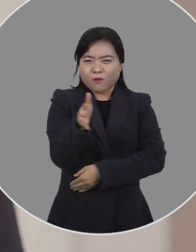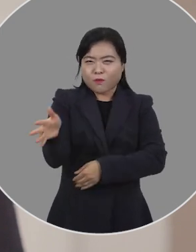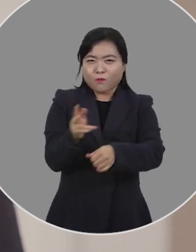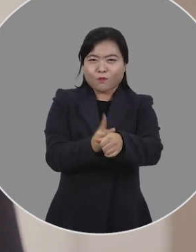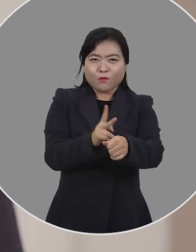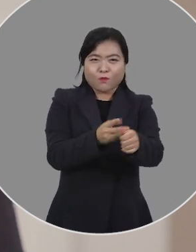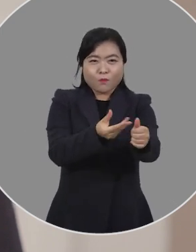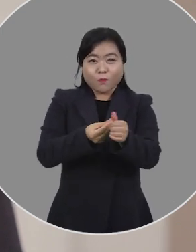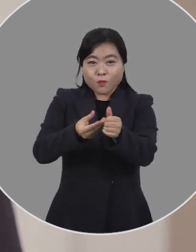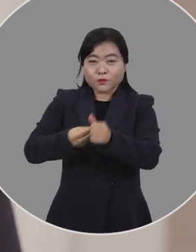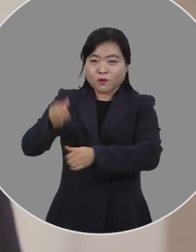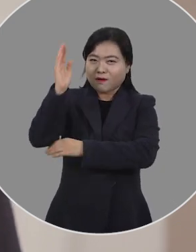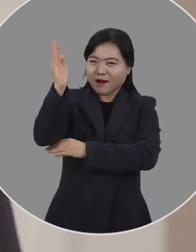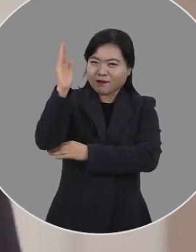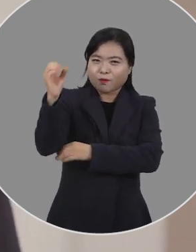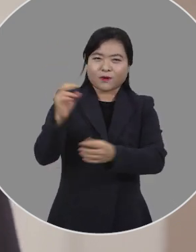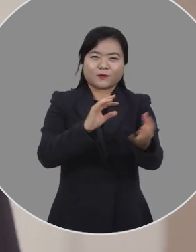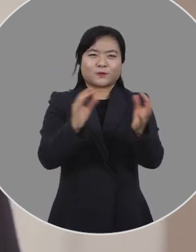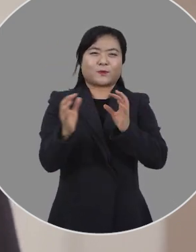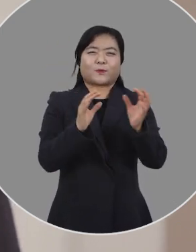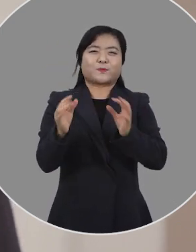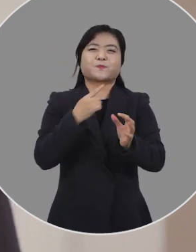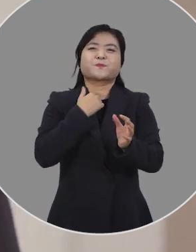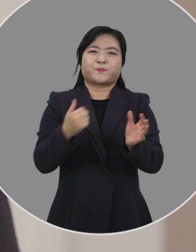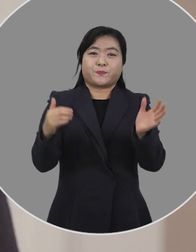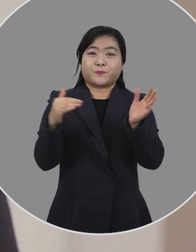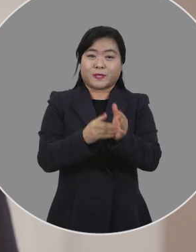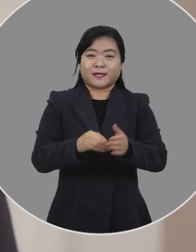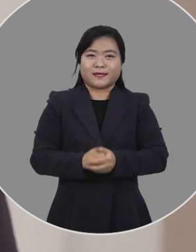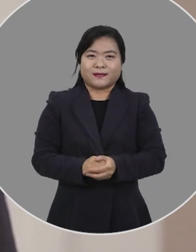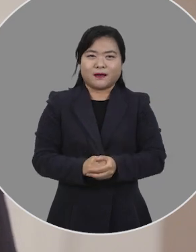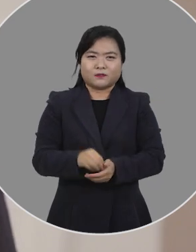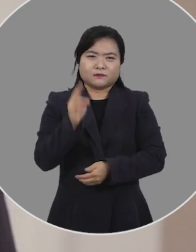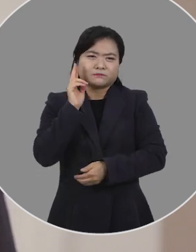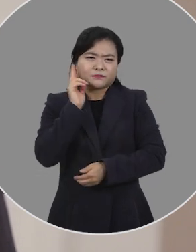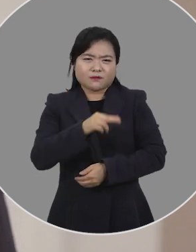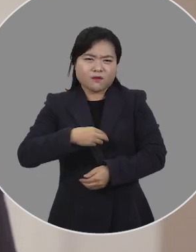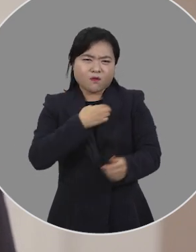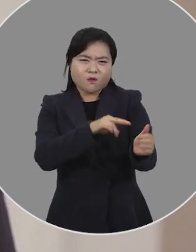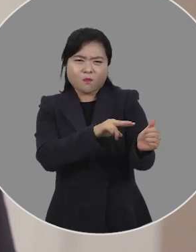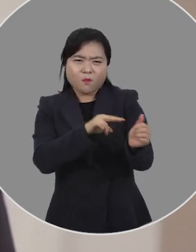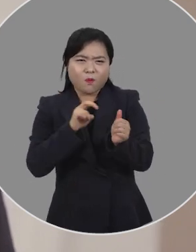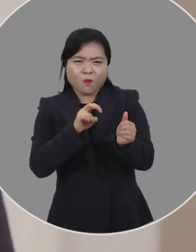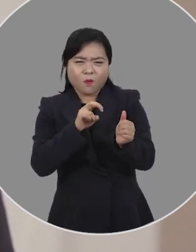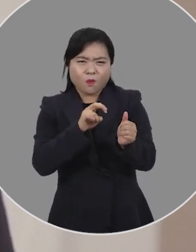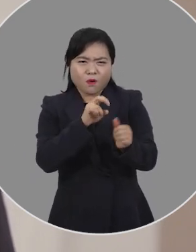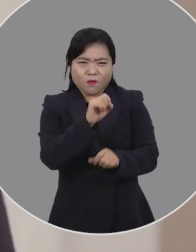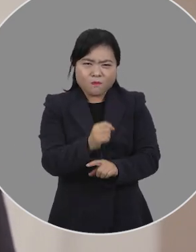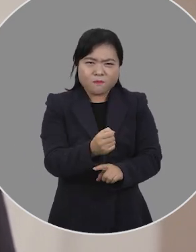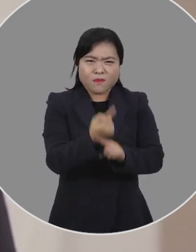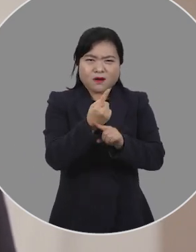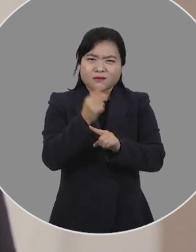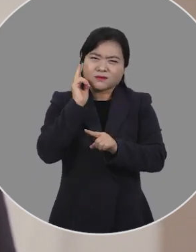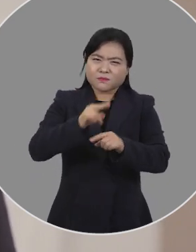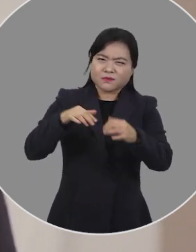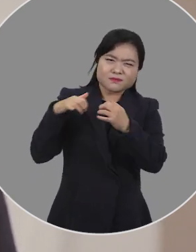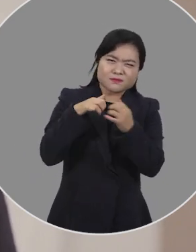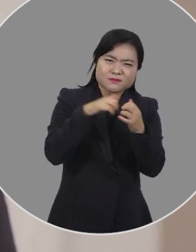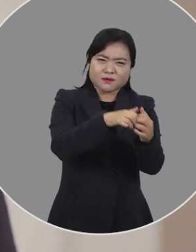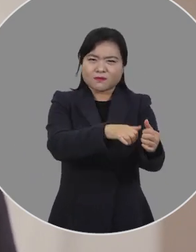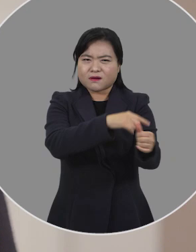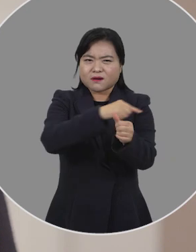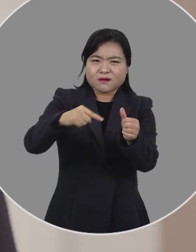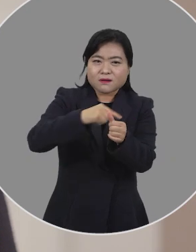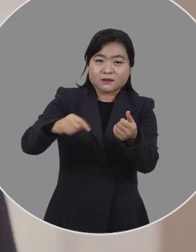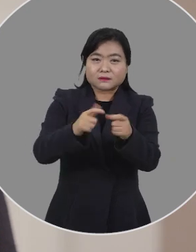교수님들을 모시고 강연과 토론 세션을 진행했습니다. 극단적인 혐오가 빚어낸 참혹한 전쟁과 학살